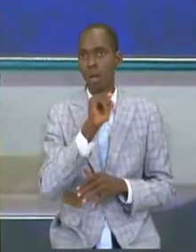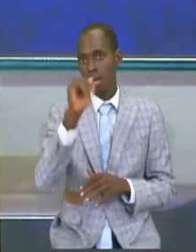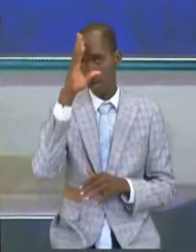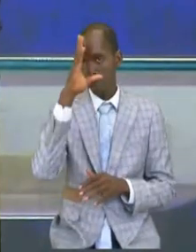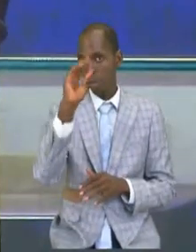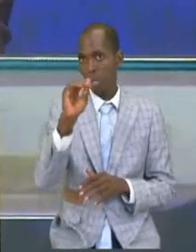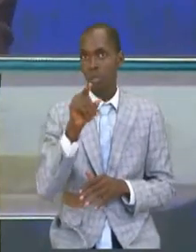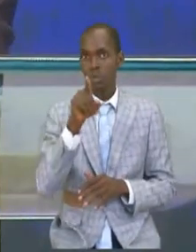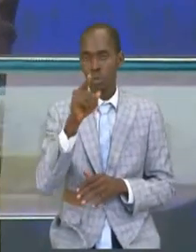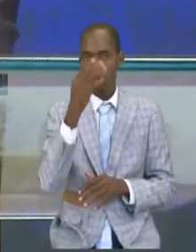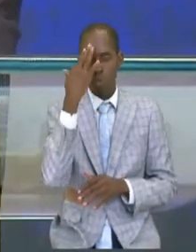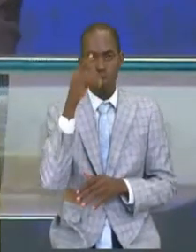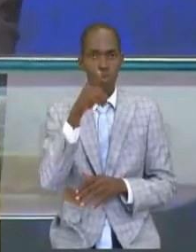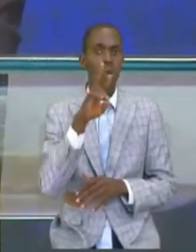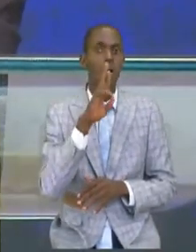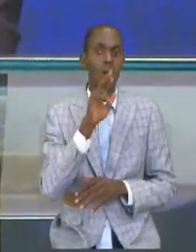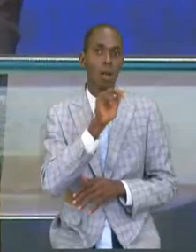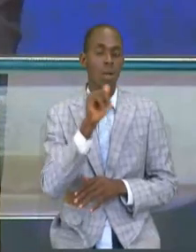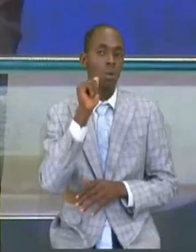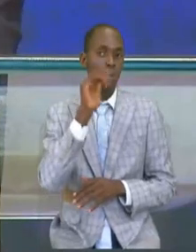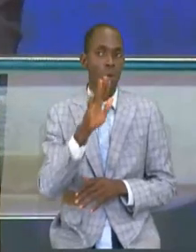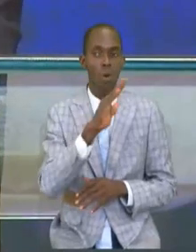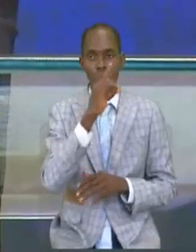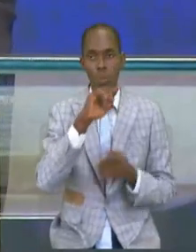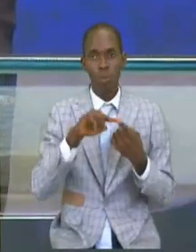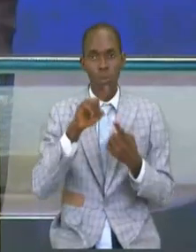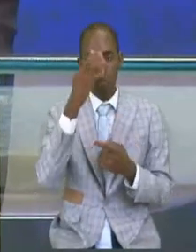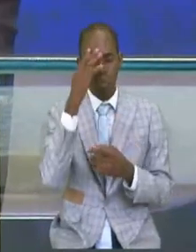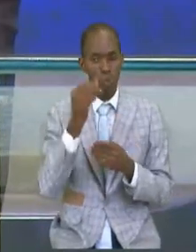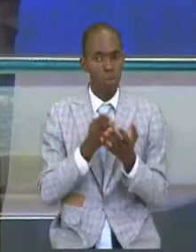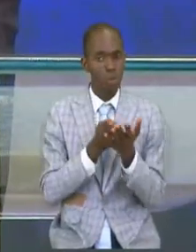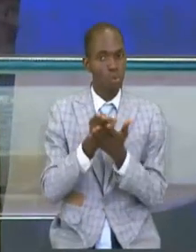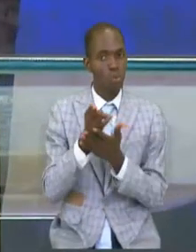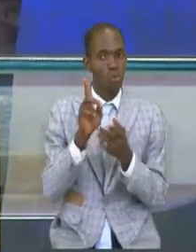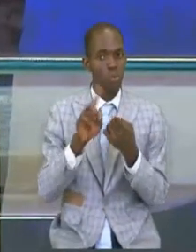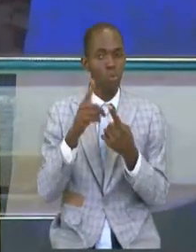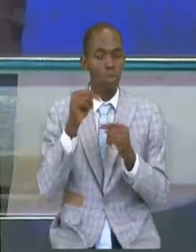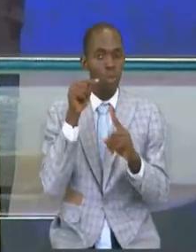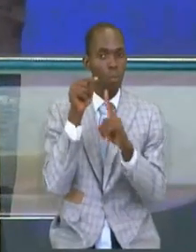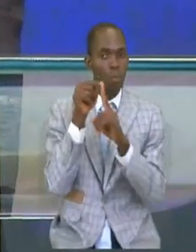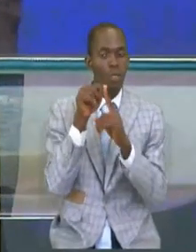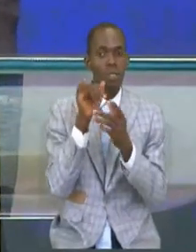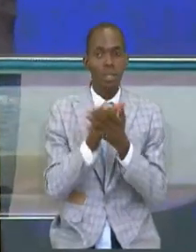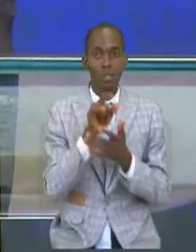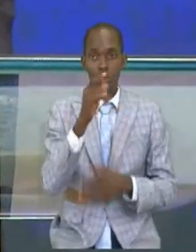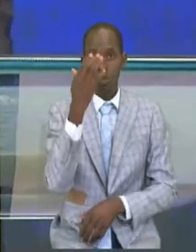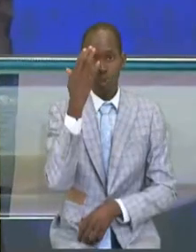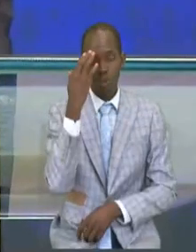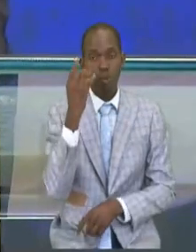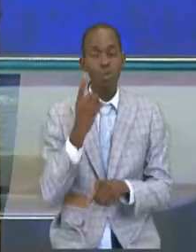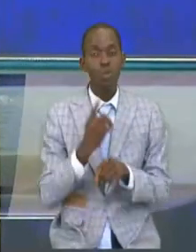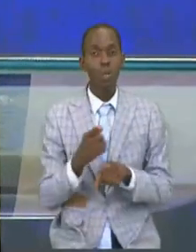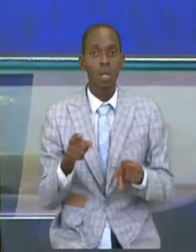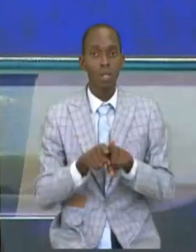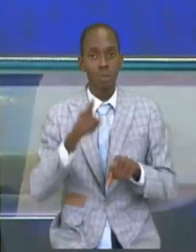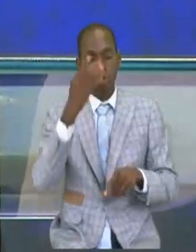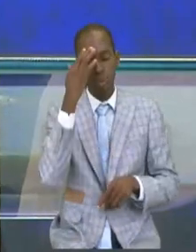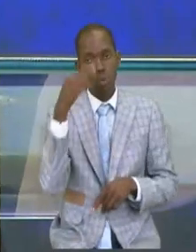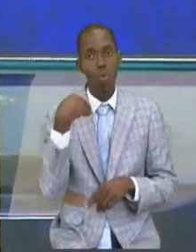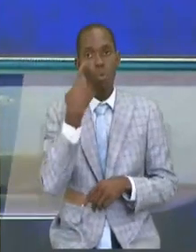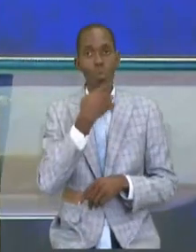un homme, une femme, et si vous connaissez la vérité jusqu'au point où vous savez que